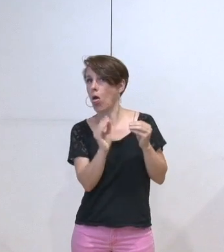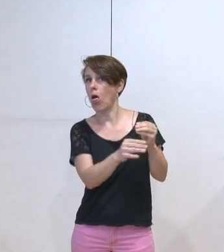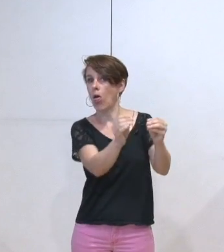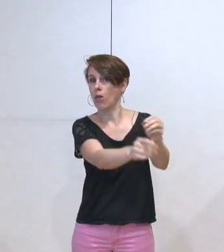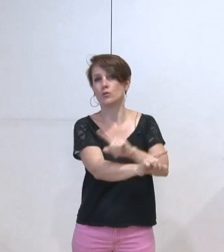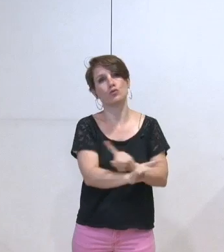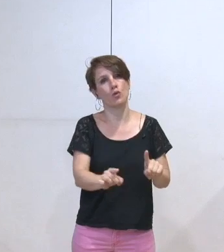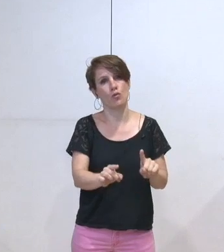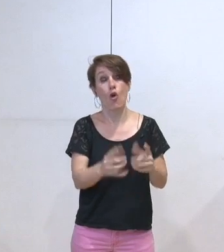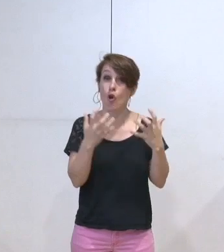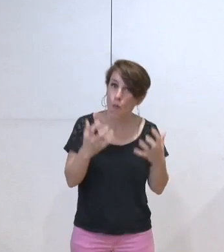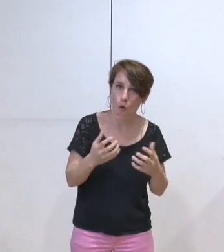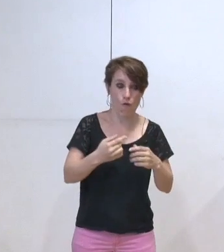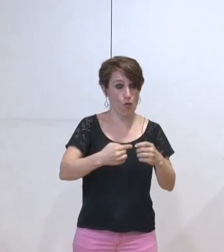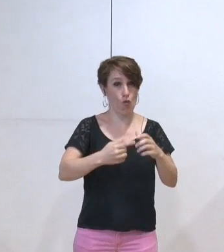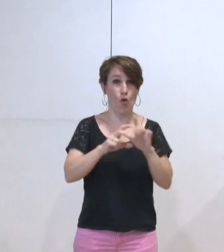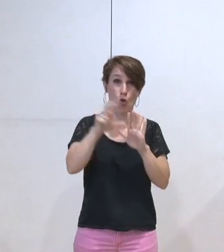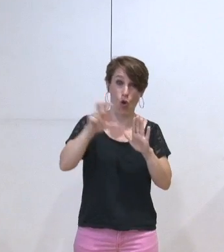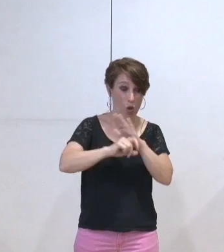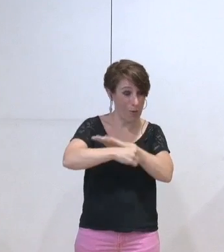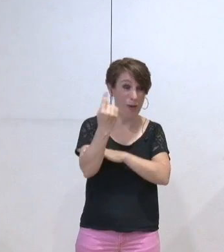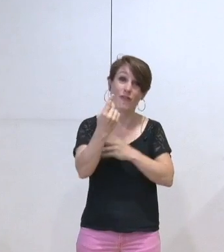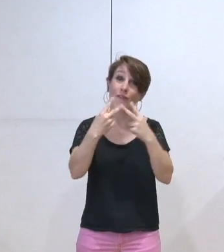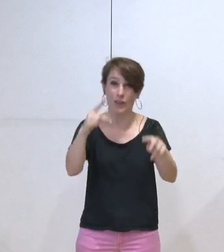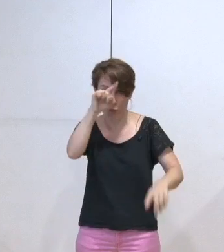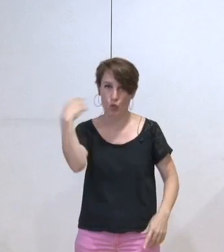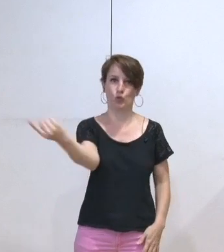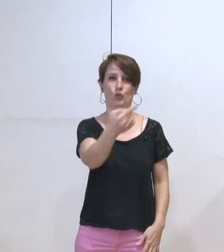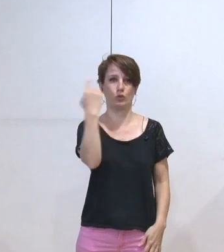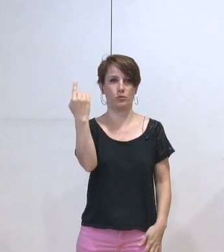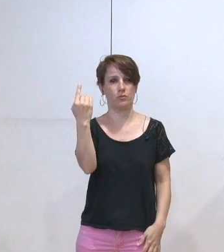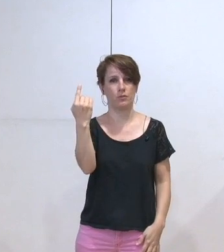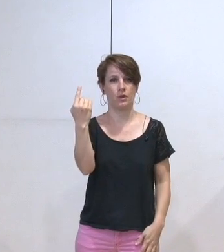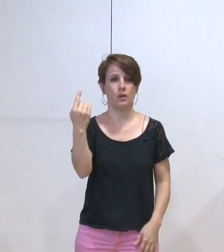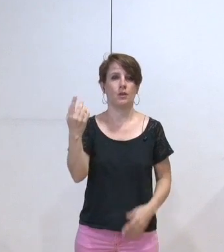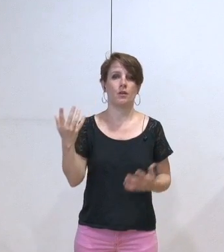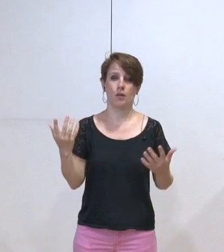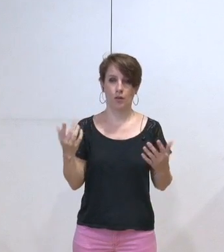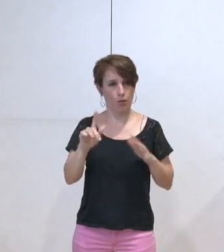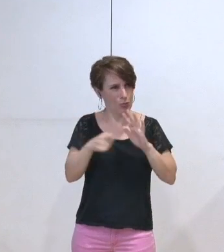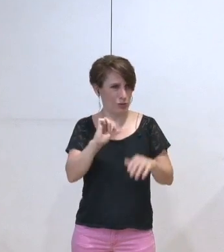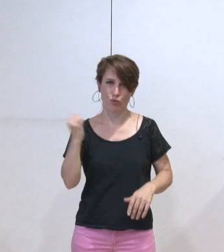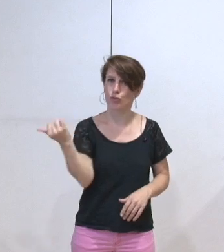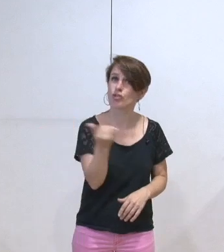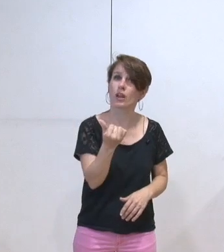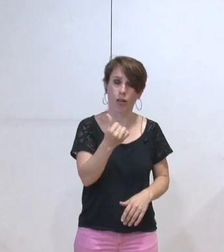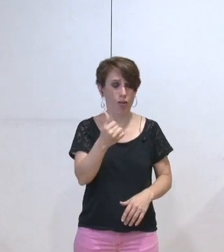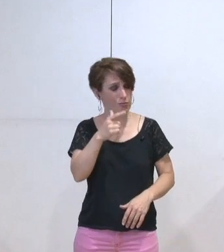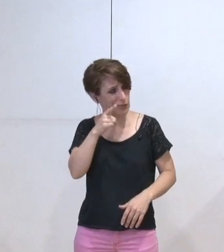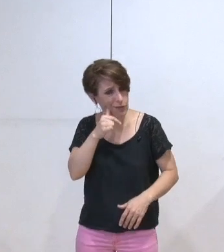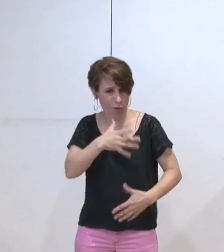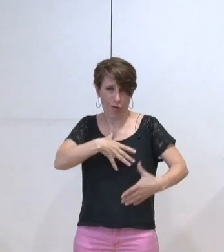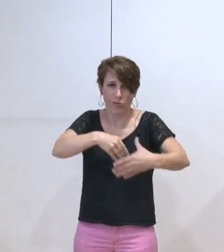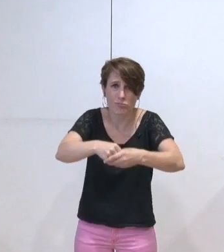Grenoble une ville pour tous il y a l'action de la municipalité l'action complémentaire et indispensable de chacun également investi dans des